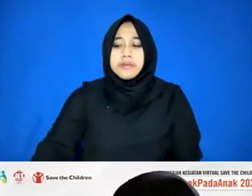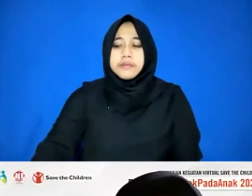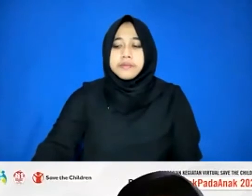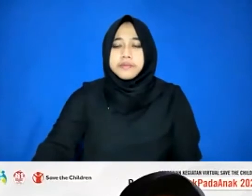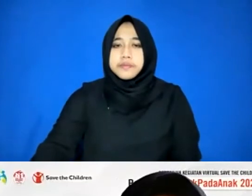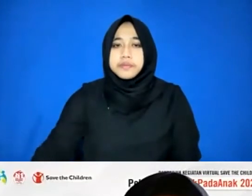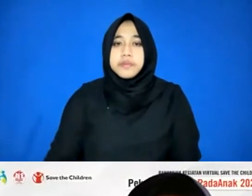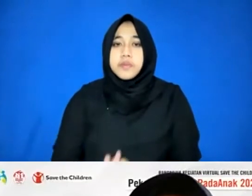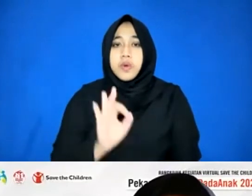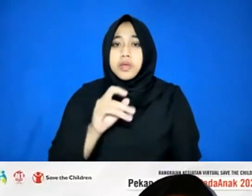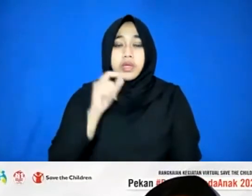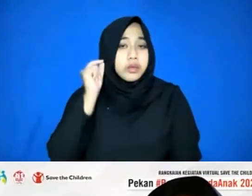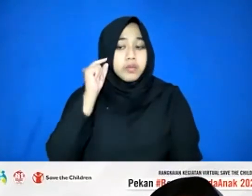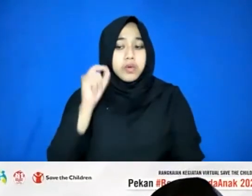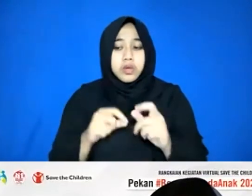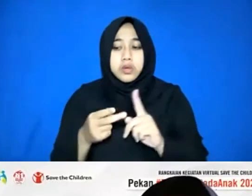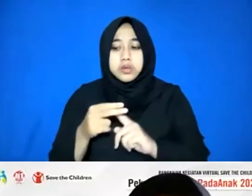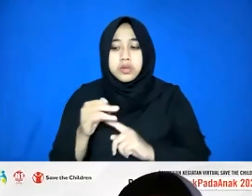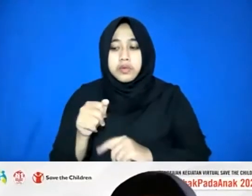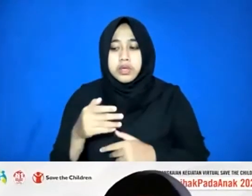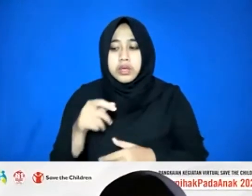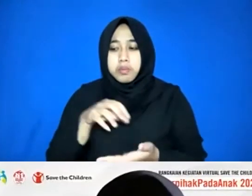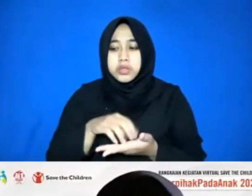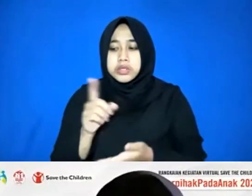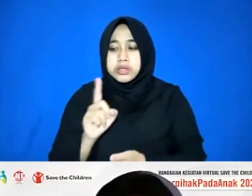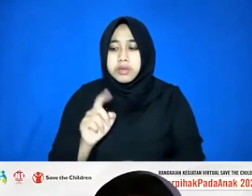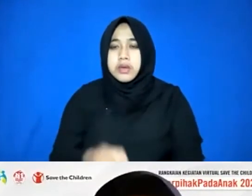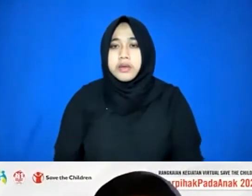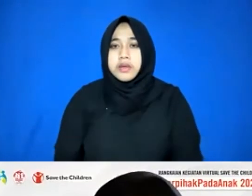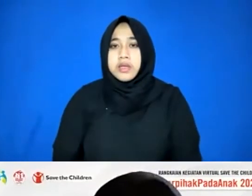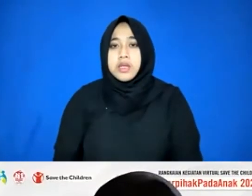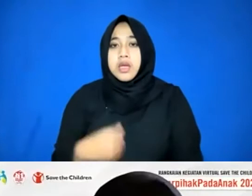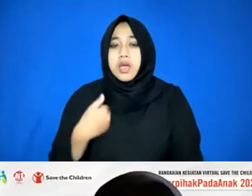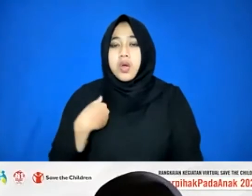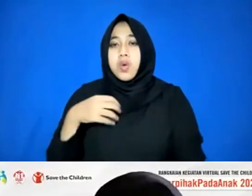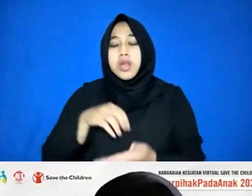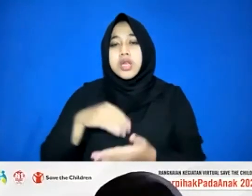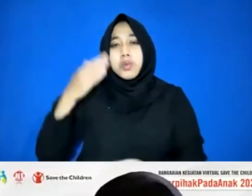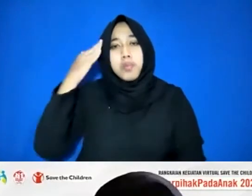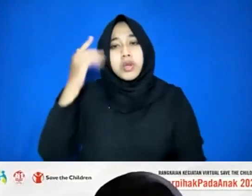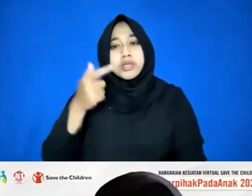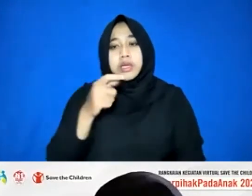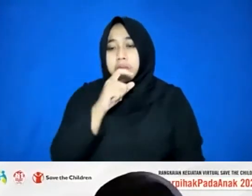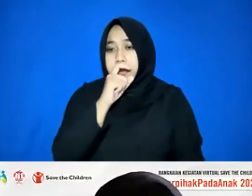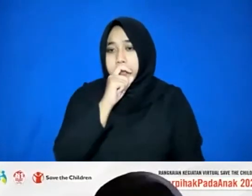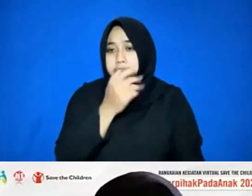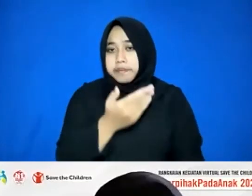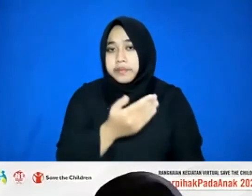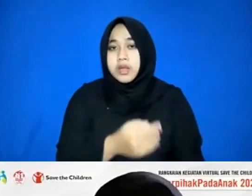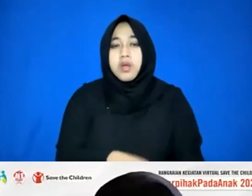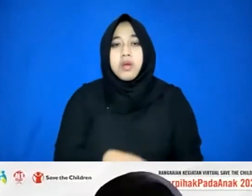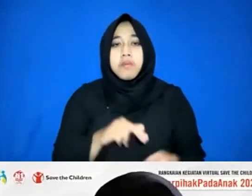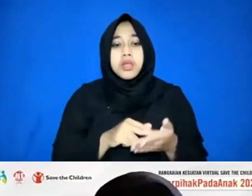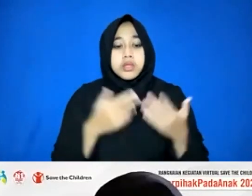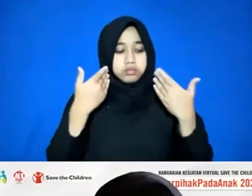Ya Mbak Sofi, saat ini di mana posisinya? Aku ada di Polres, Mas. Tapi